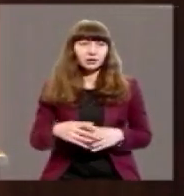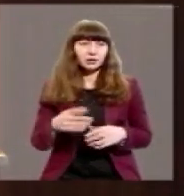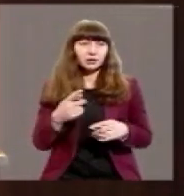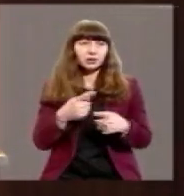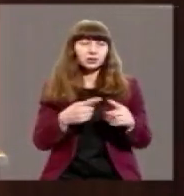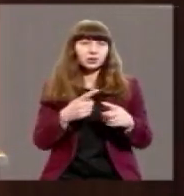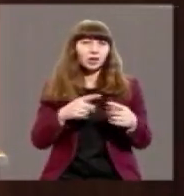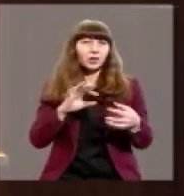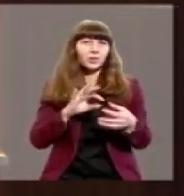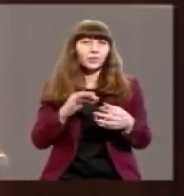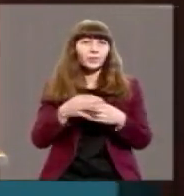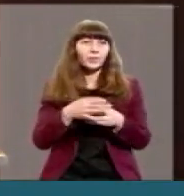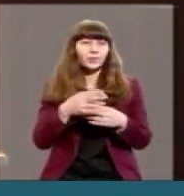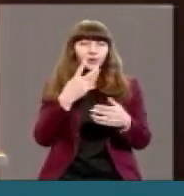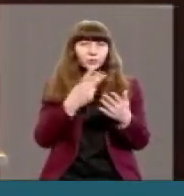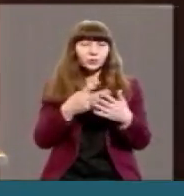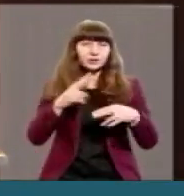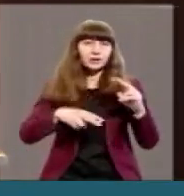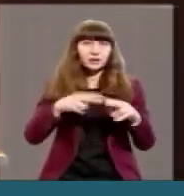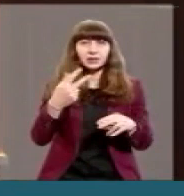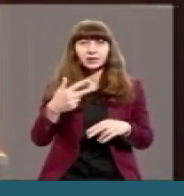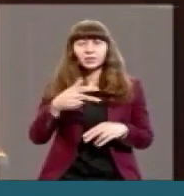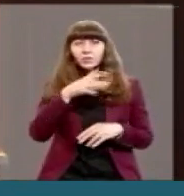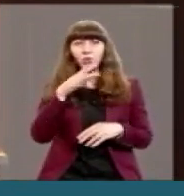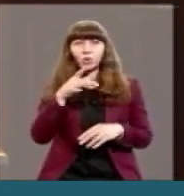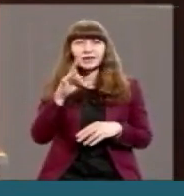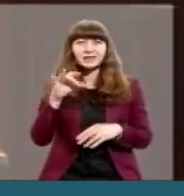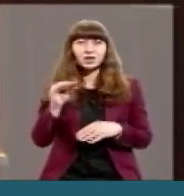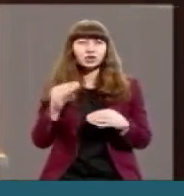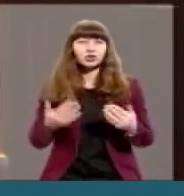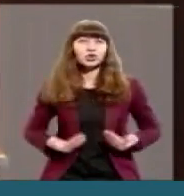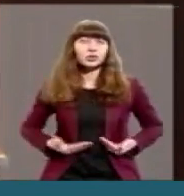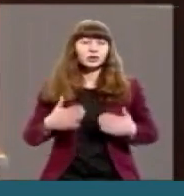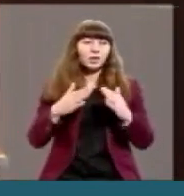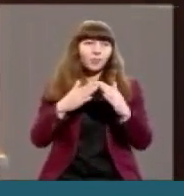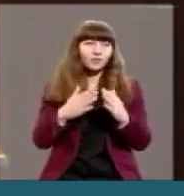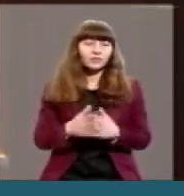планировки микрорайона предусмотрено строительство 30 многоэтажных жилых домов и